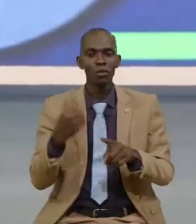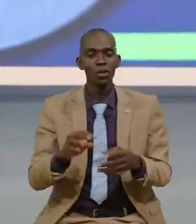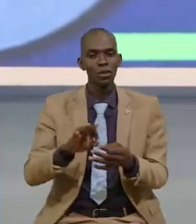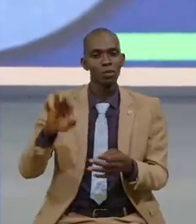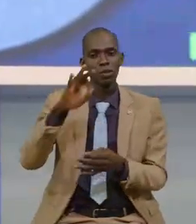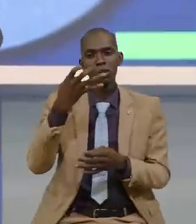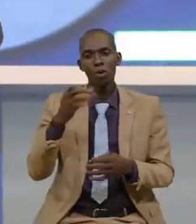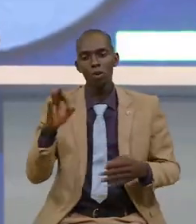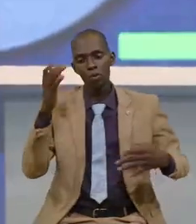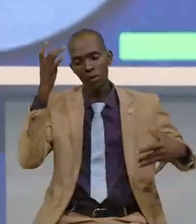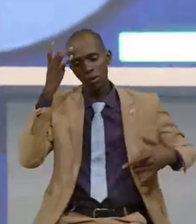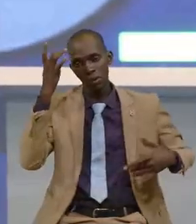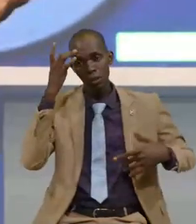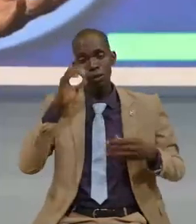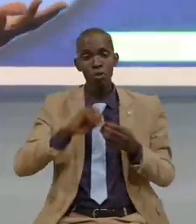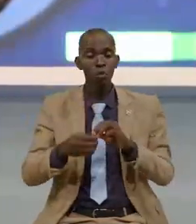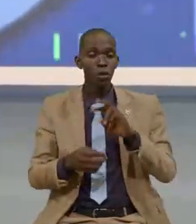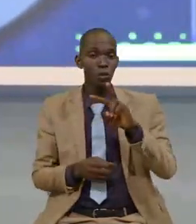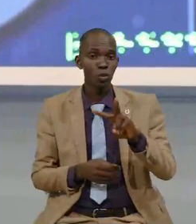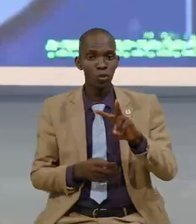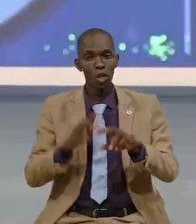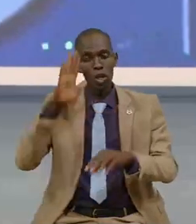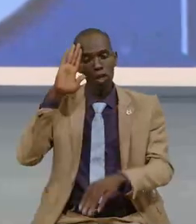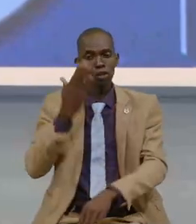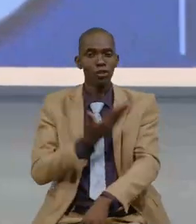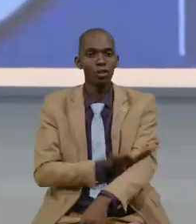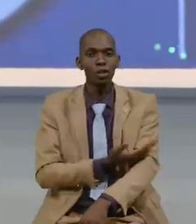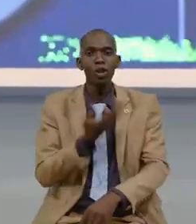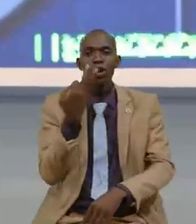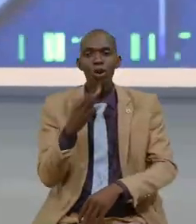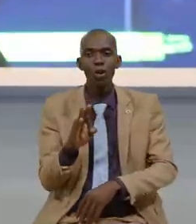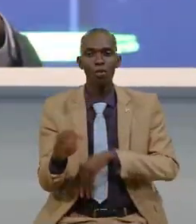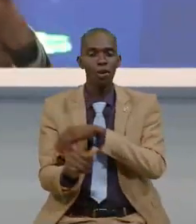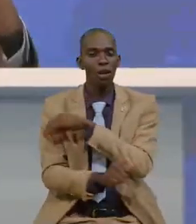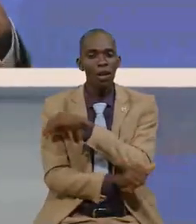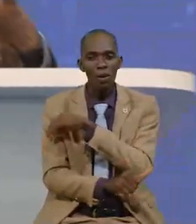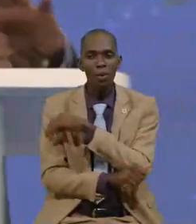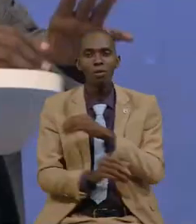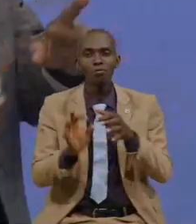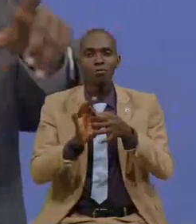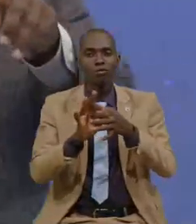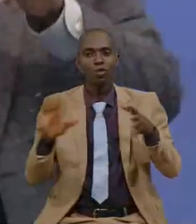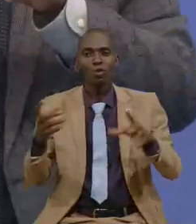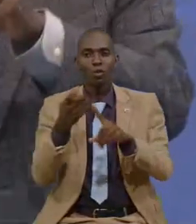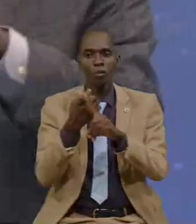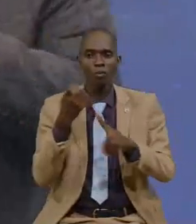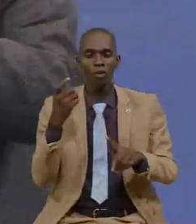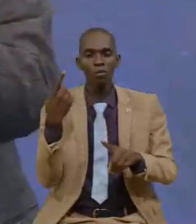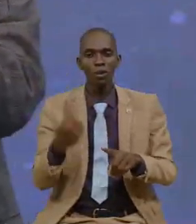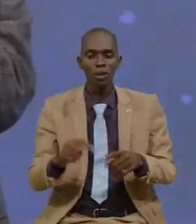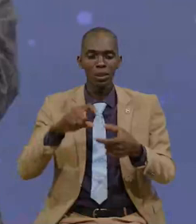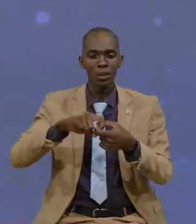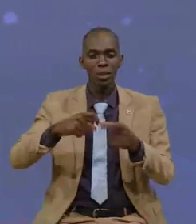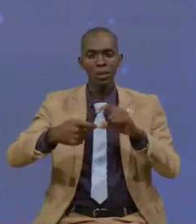déliée de l'esprit d'infirmité. Deux, le fils d'Abraham,